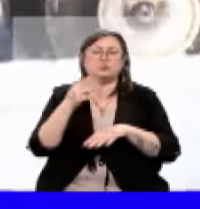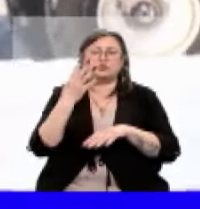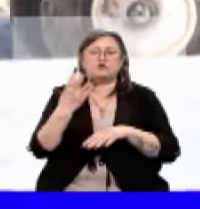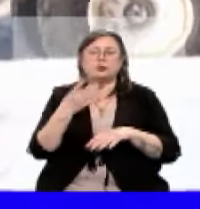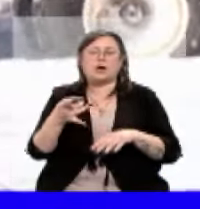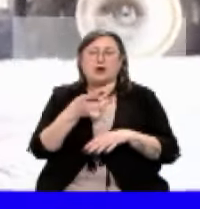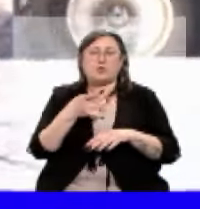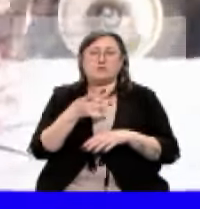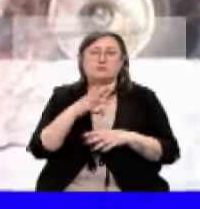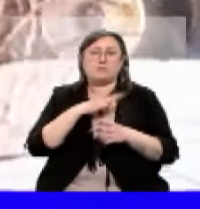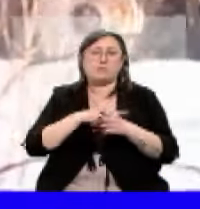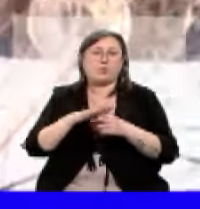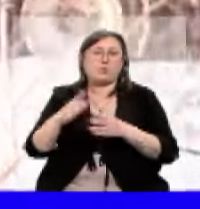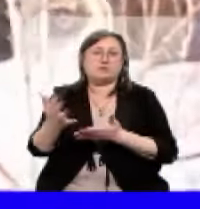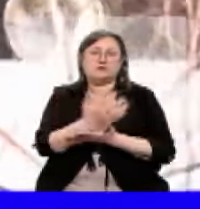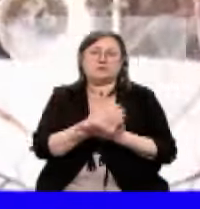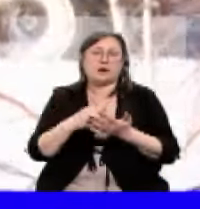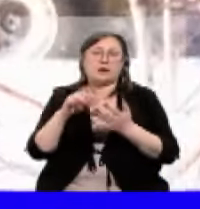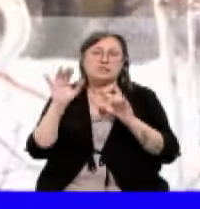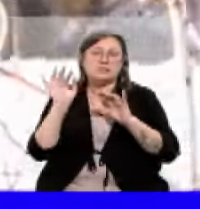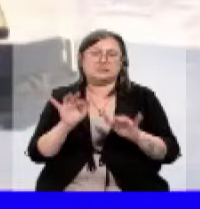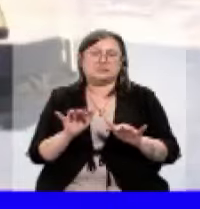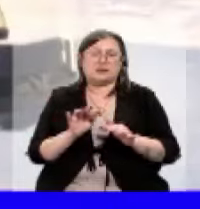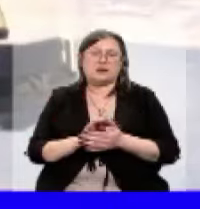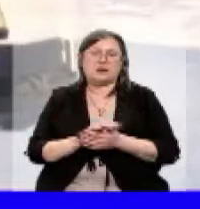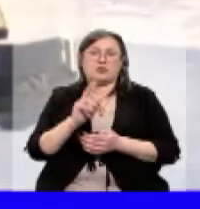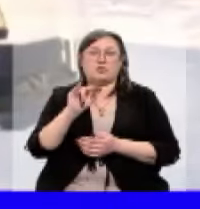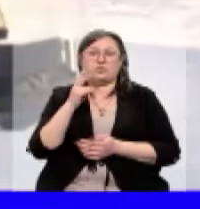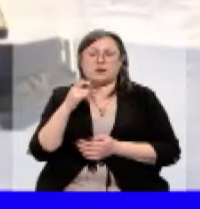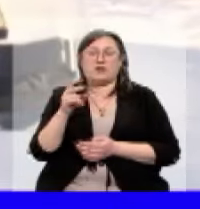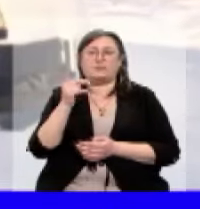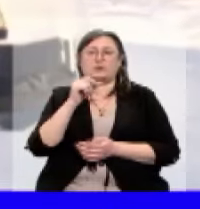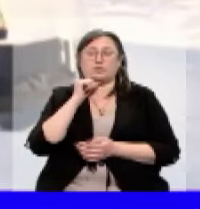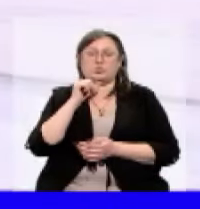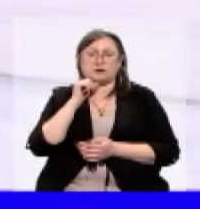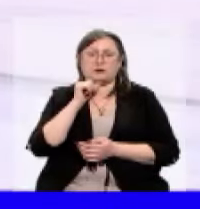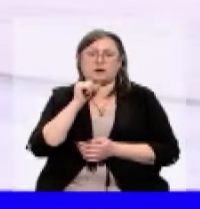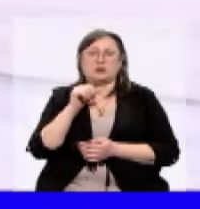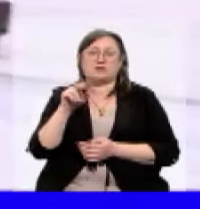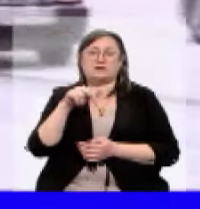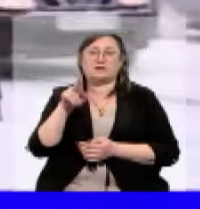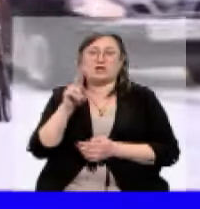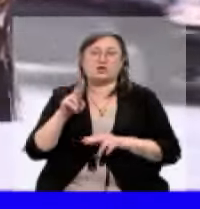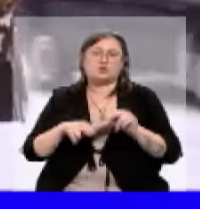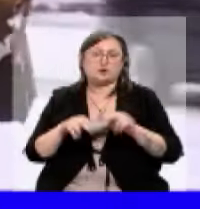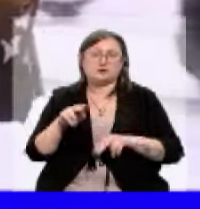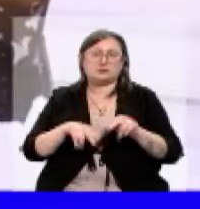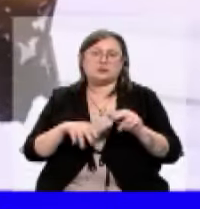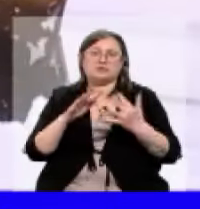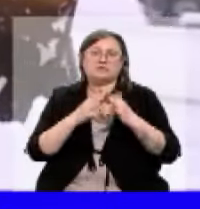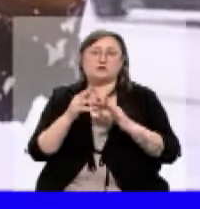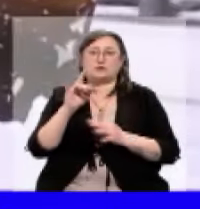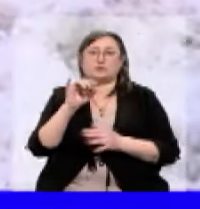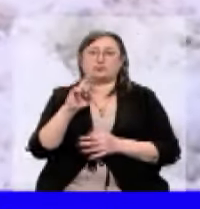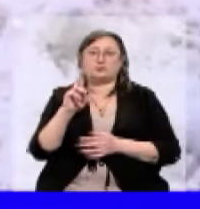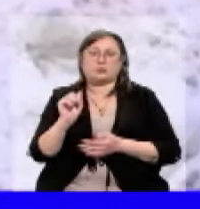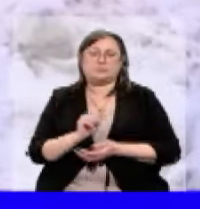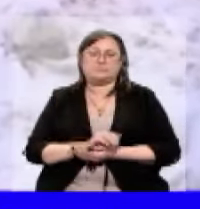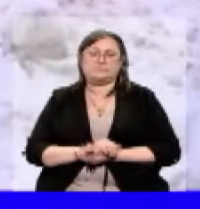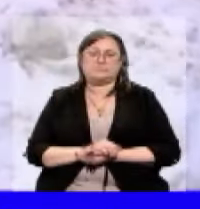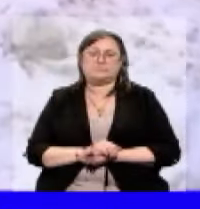қардан толық тазартылды. Олар Қонай, екінші Қостанай, Сыраитель, Мөлтек ауданы және Дружба ауылы. Қала әкімі жұмысты бұдан